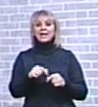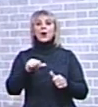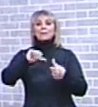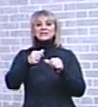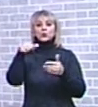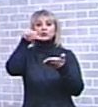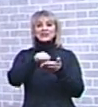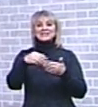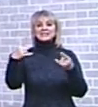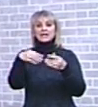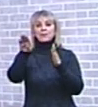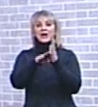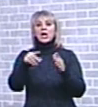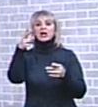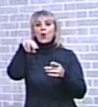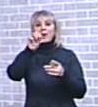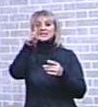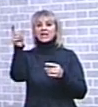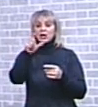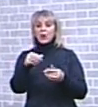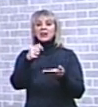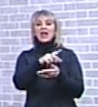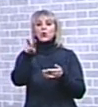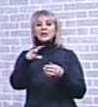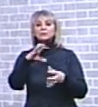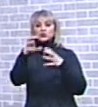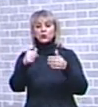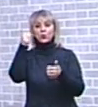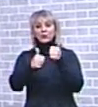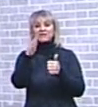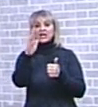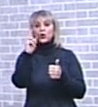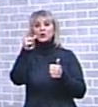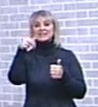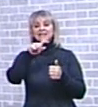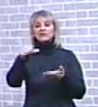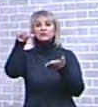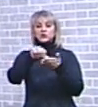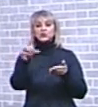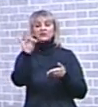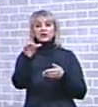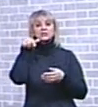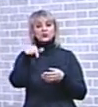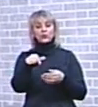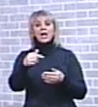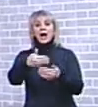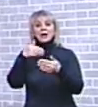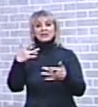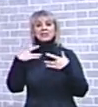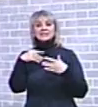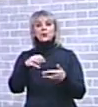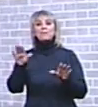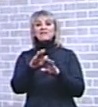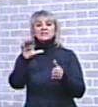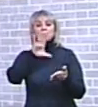Постоянный участник телепрограммы «Романтика романса», лауреат международных конкурсов Владислав Косарев выступит в Ростове. А перед концертом